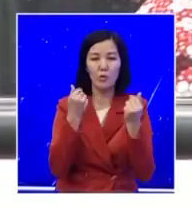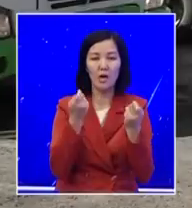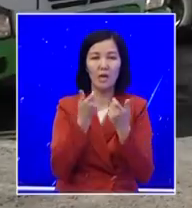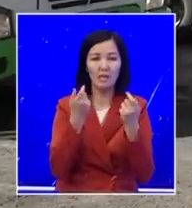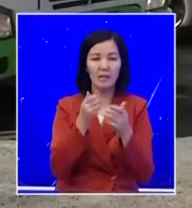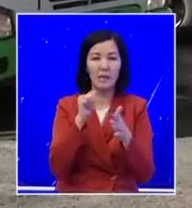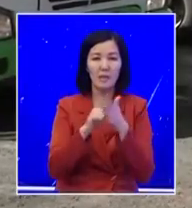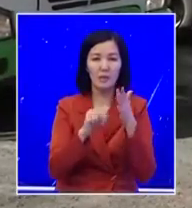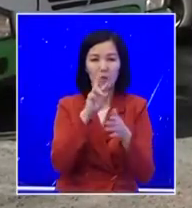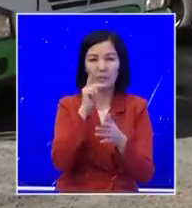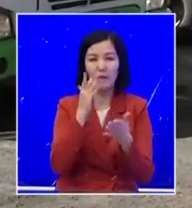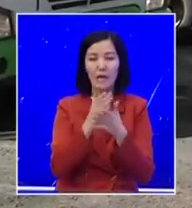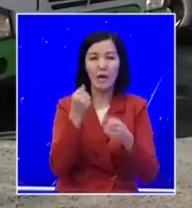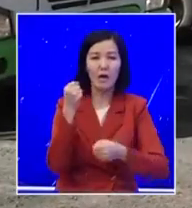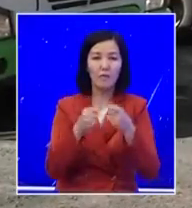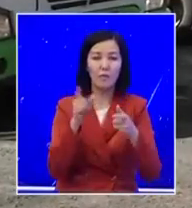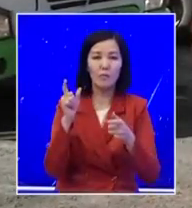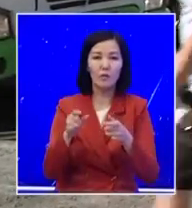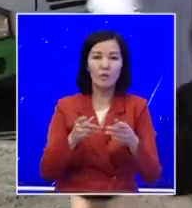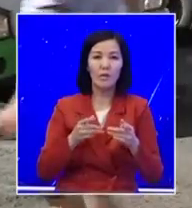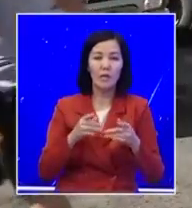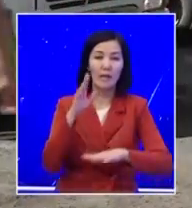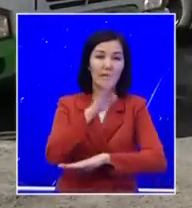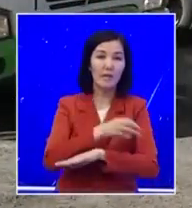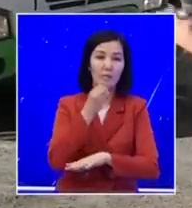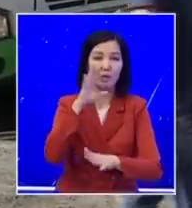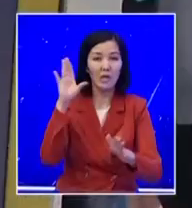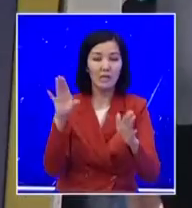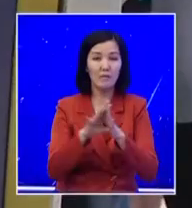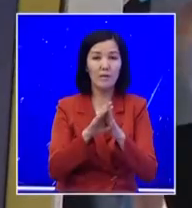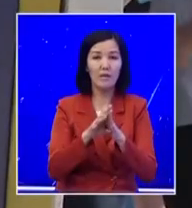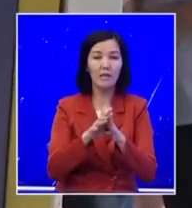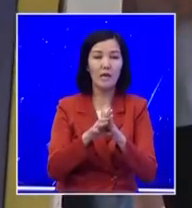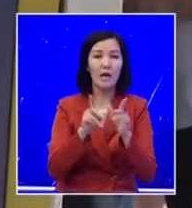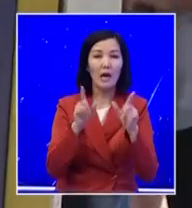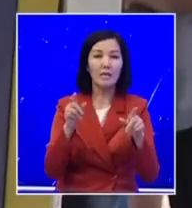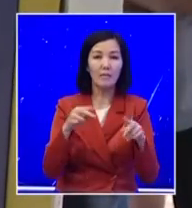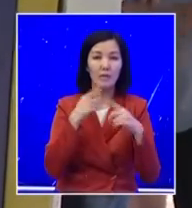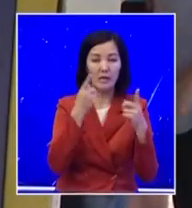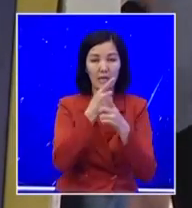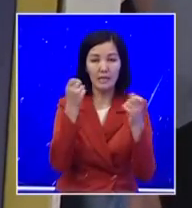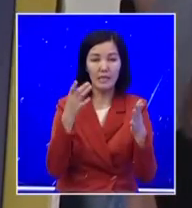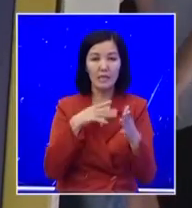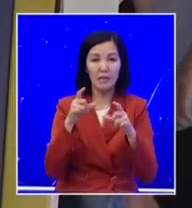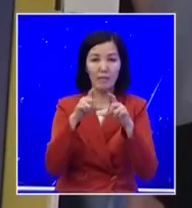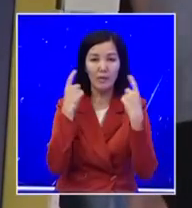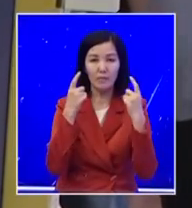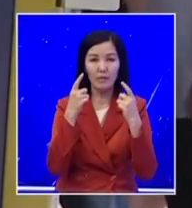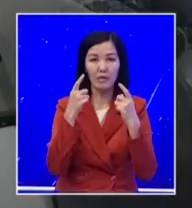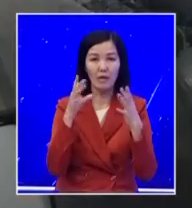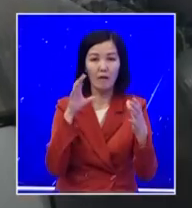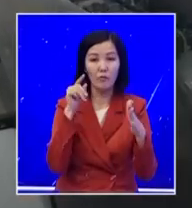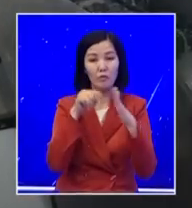сирек. Алайда автобус жүргізушілері тәртіпті жақсы білет, жолаушыларға да ескертеді. Тіптен бетпердесіз салонға